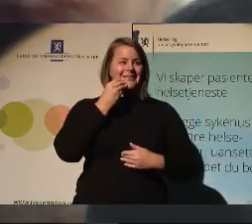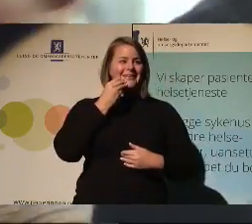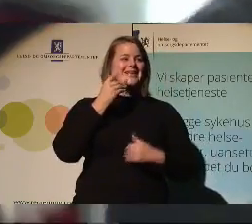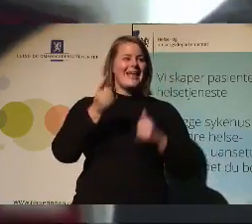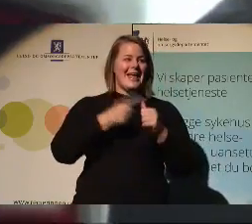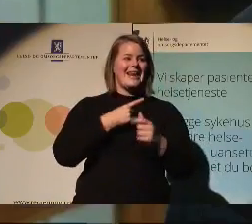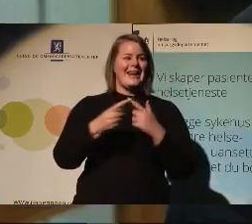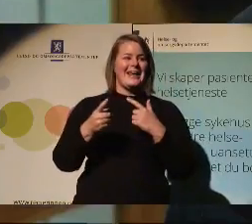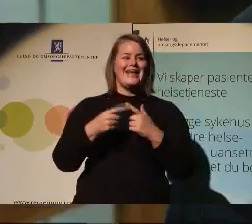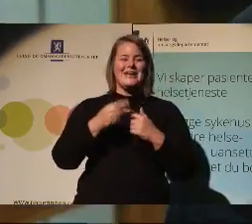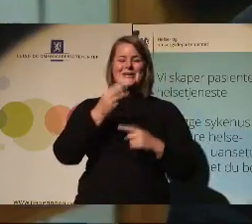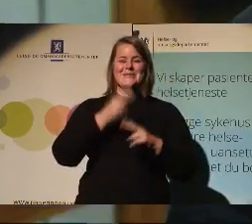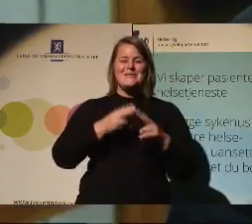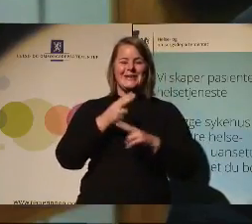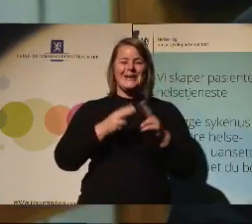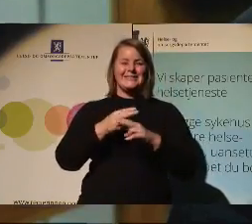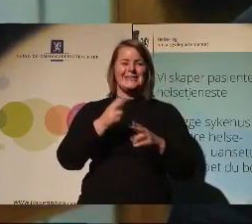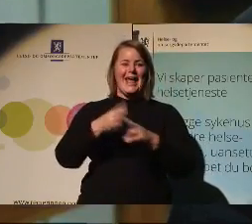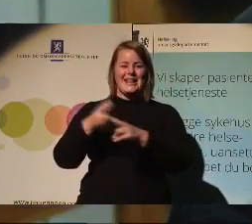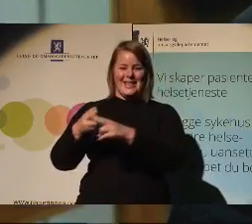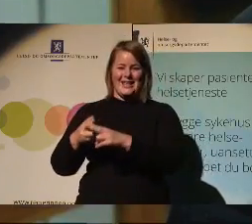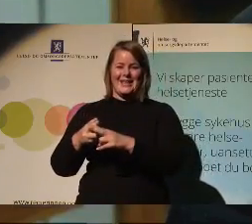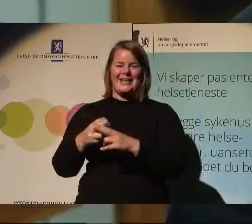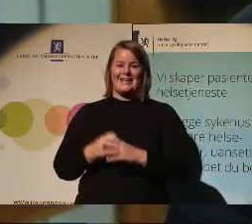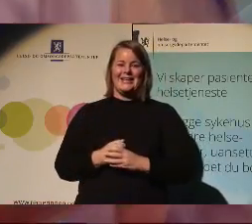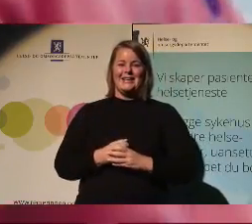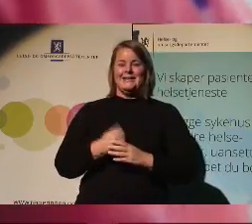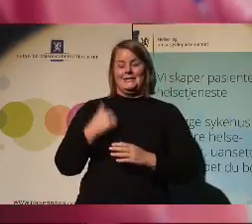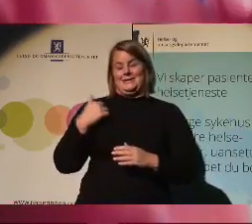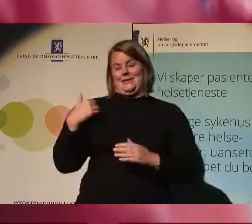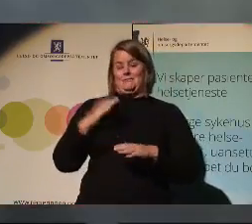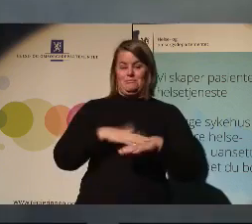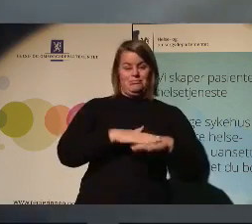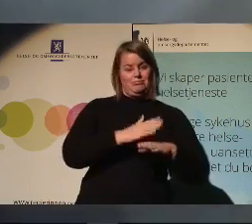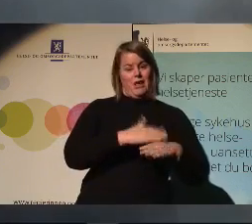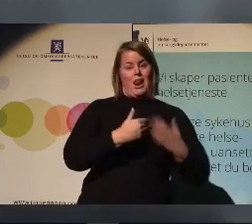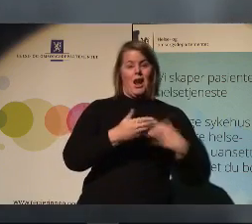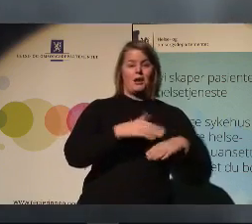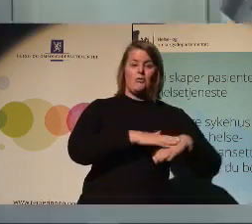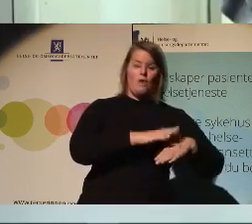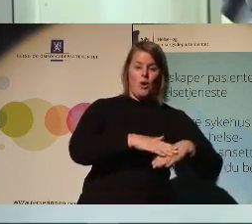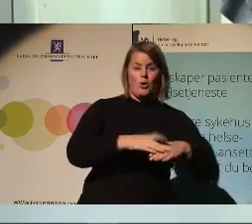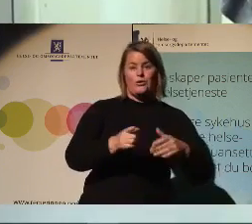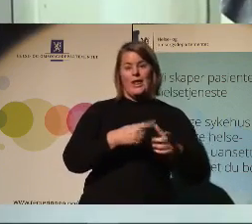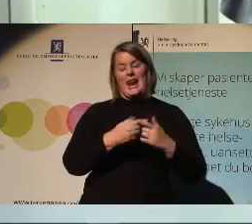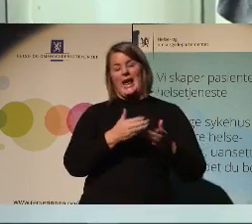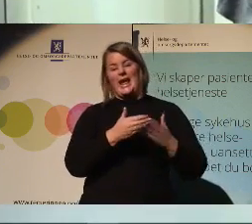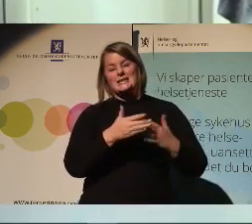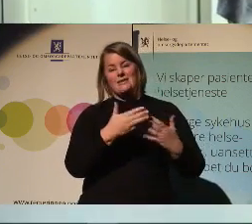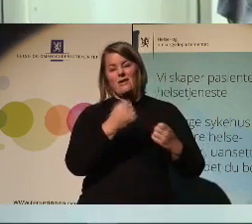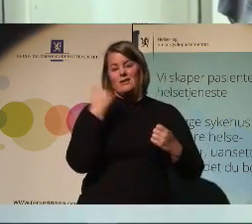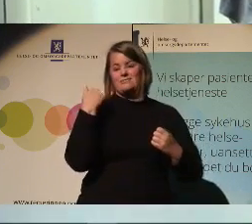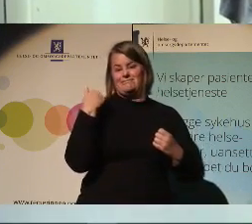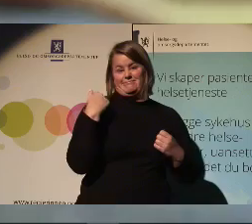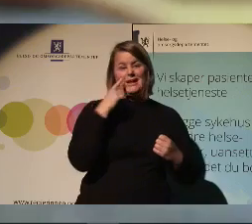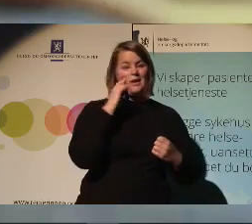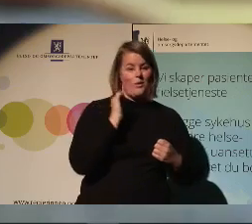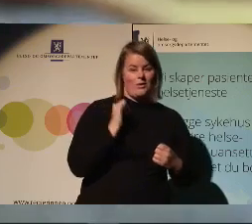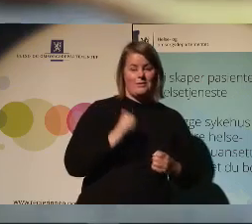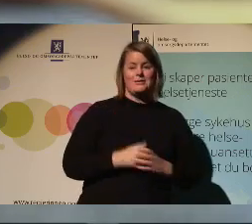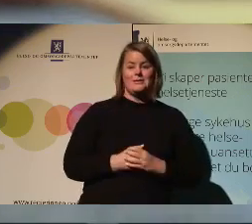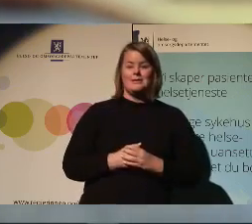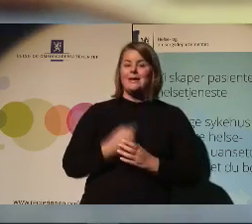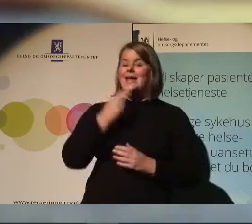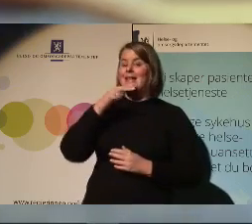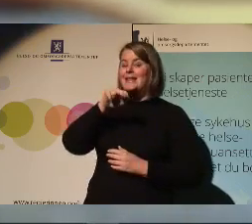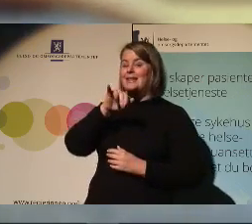eller middagsretter som jeg har laget på forhånd eller rester fra dagen før. Da. Jeg